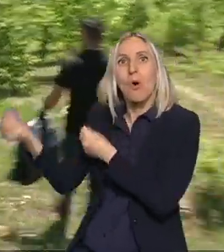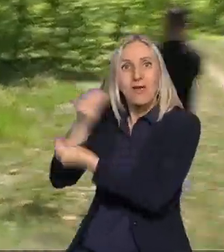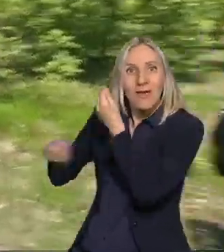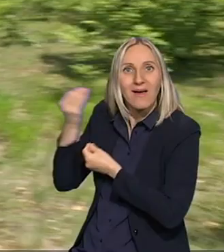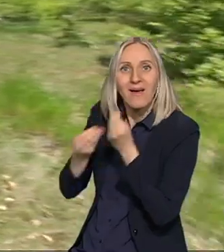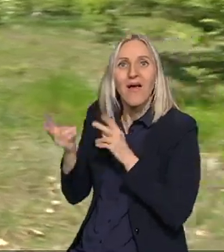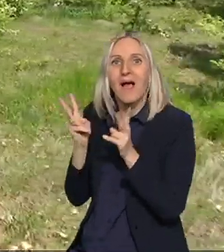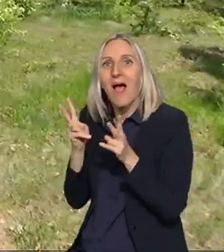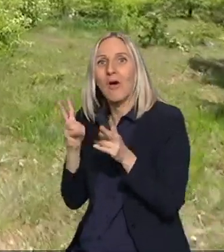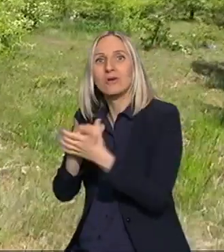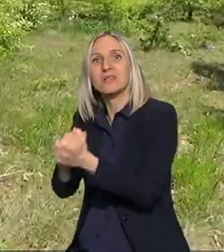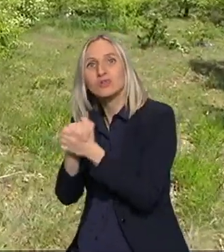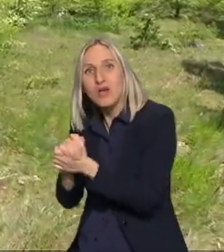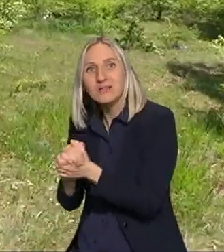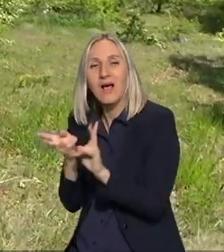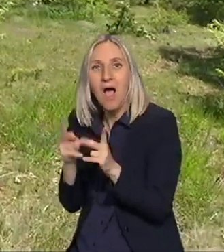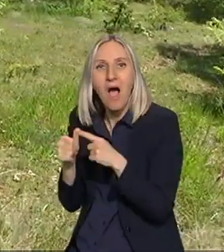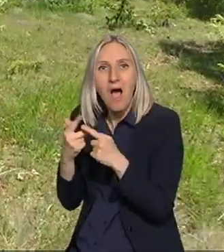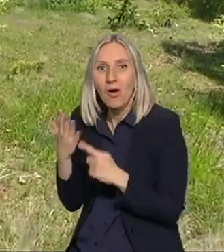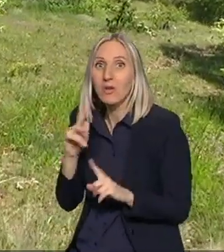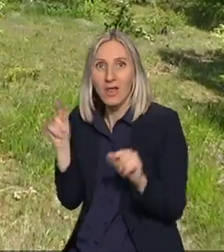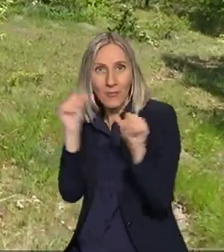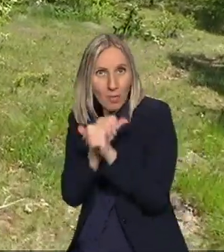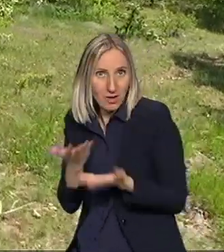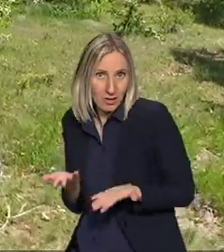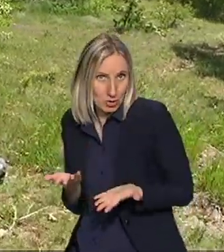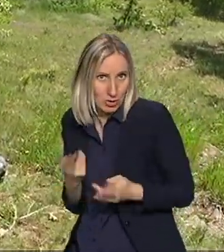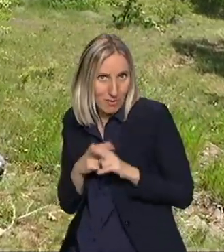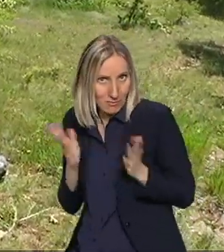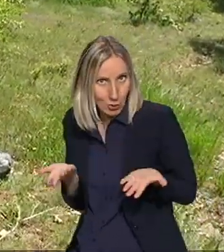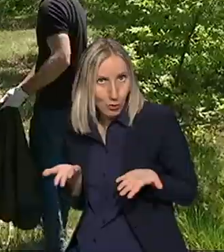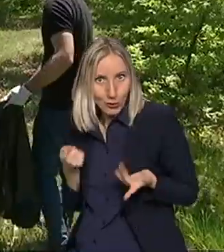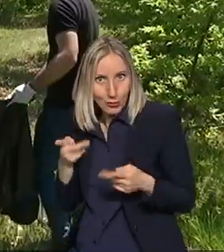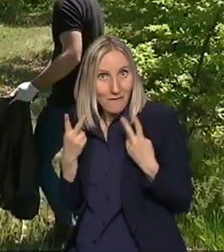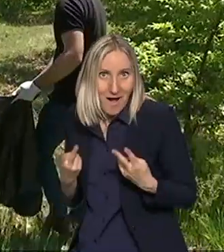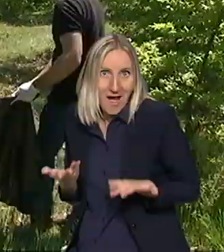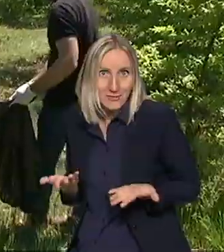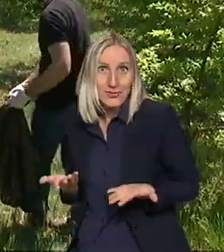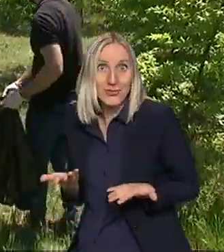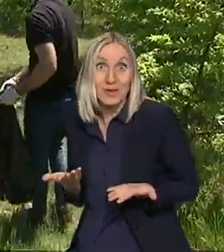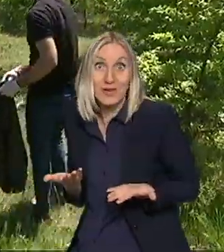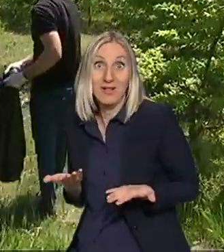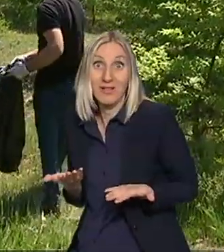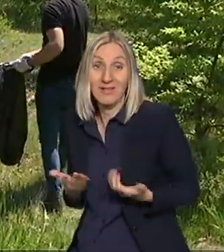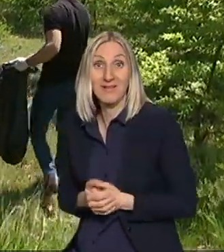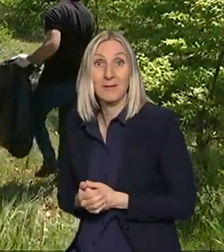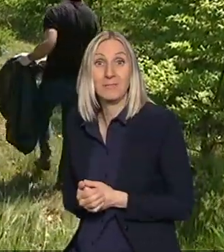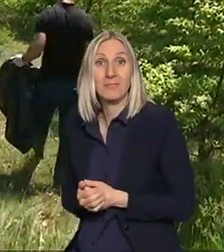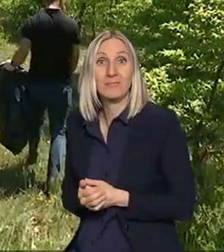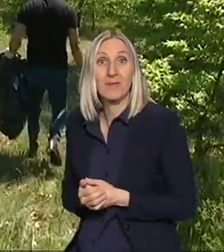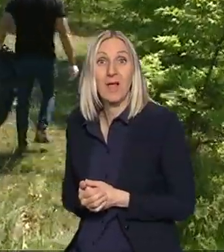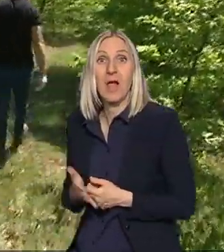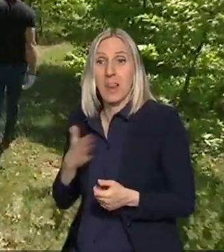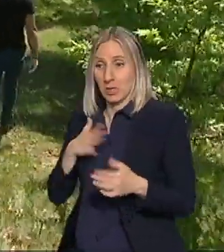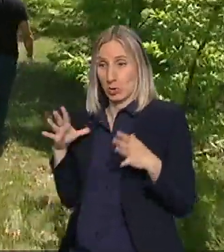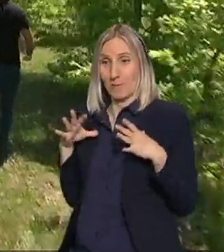to da se čisti, da se čestita. Da ne pogrešiš. Apsolutno, to je važnije, jer uvek ima i naše praznike